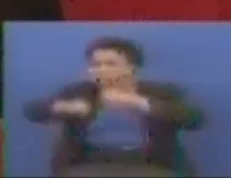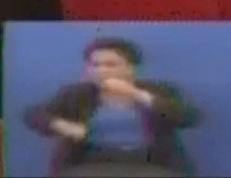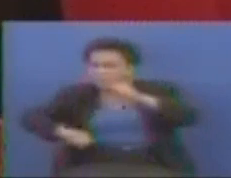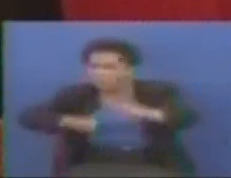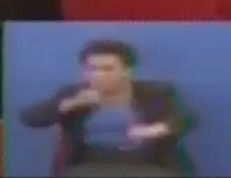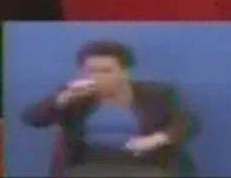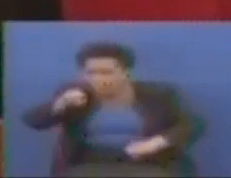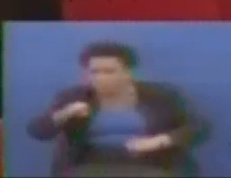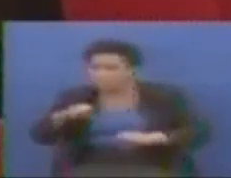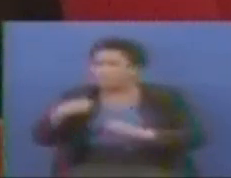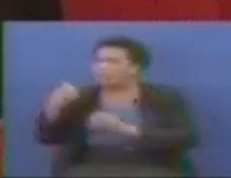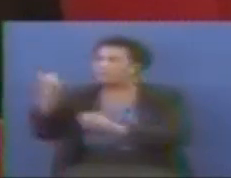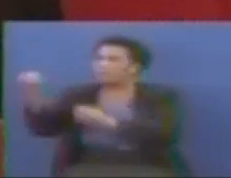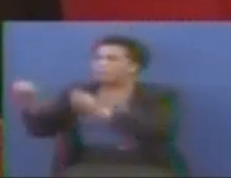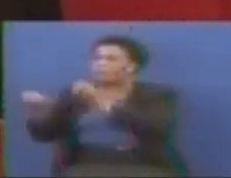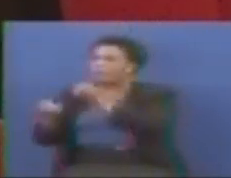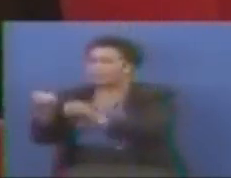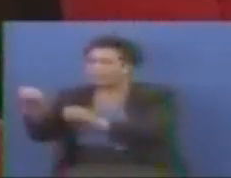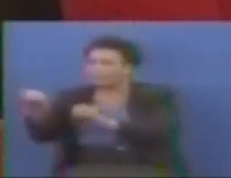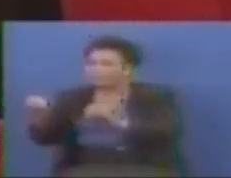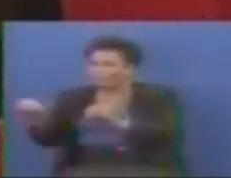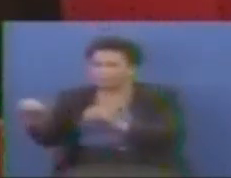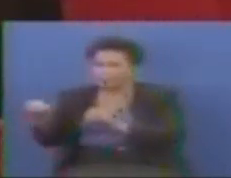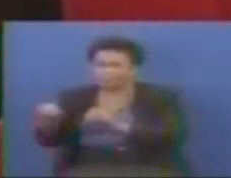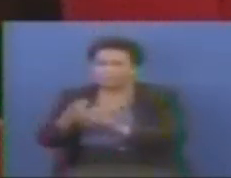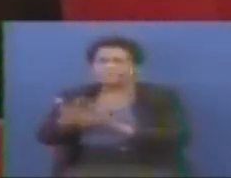jeshi la polisi hawachapi viboko.